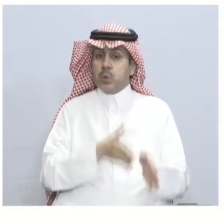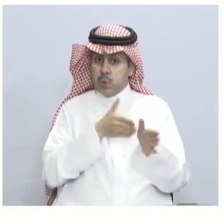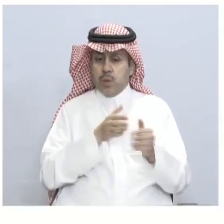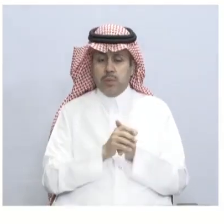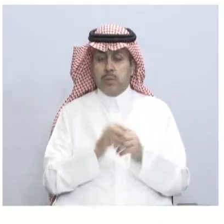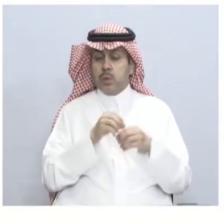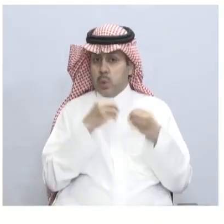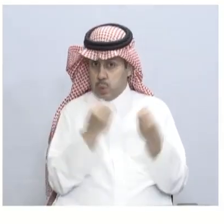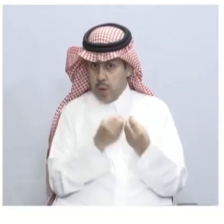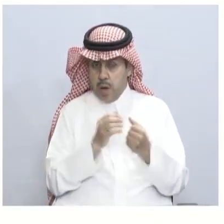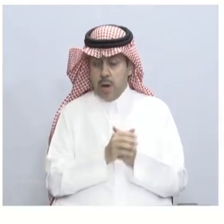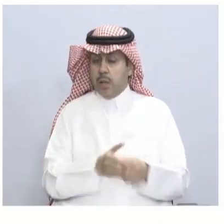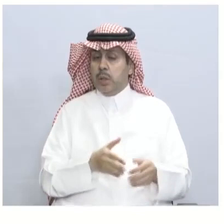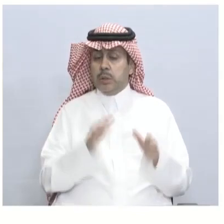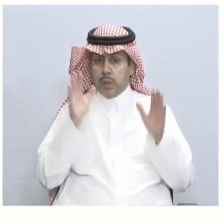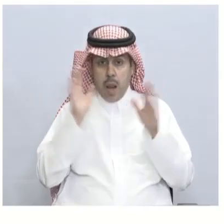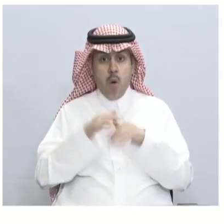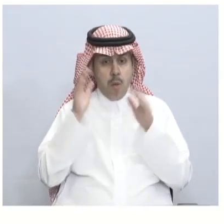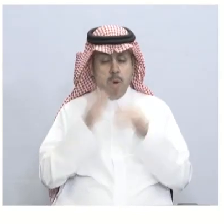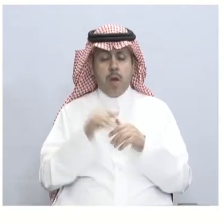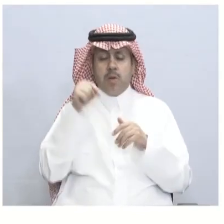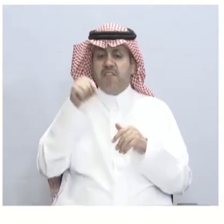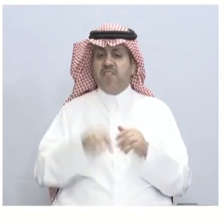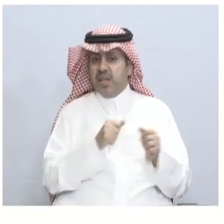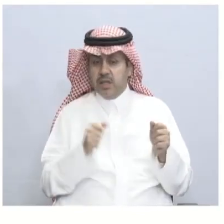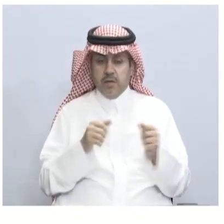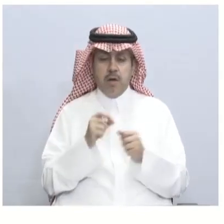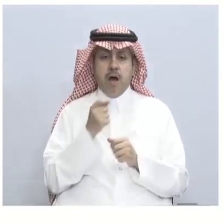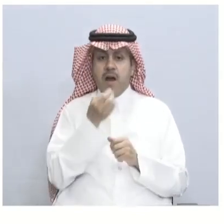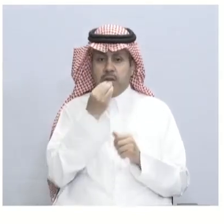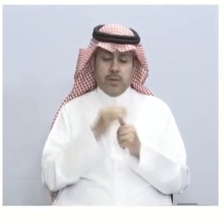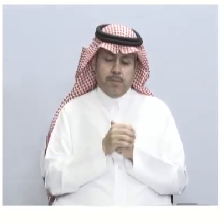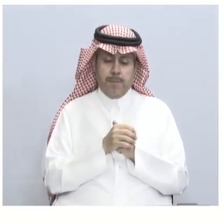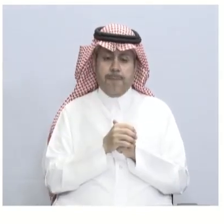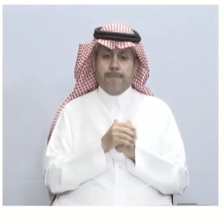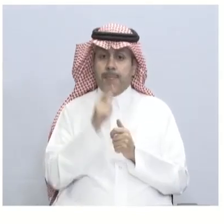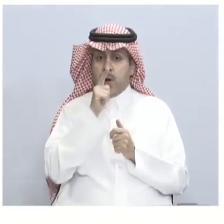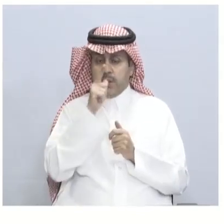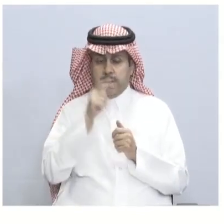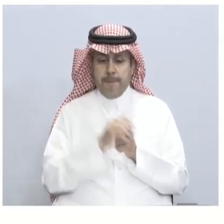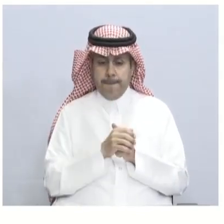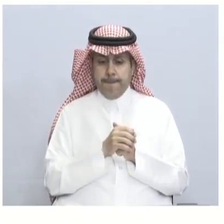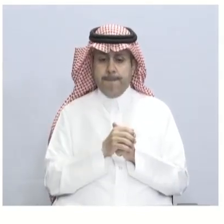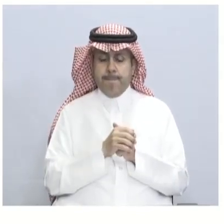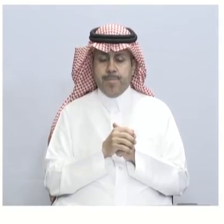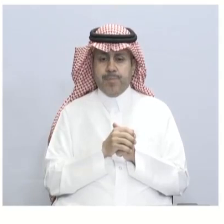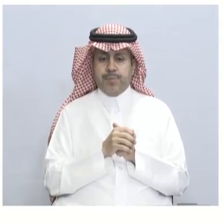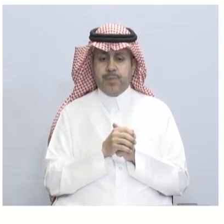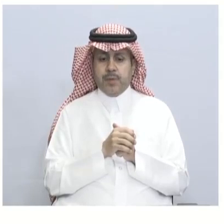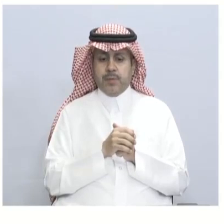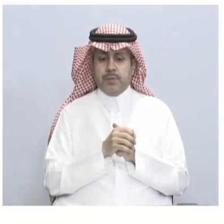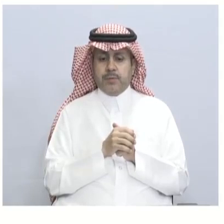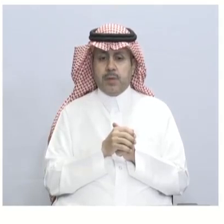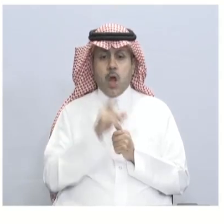ويسن التكبير في عيد الفطر لقوله تعالى والدليل على ذلك في قوله تعالى